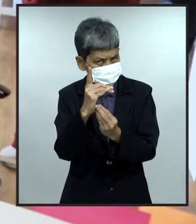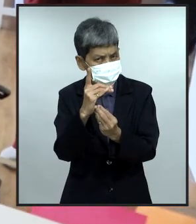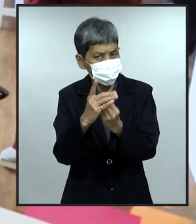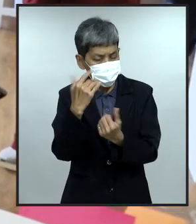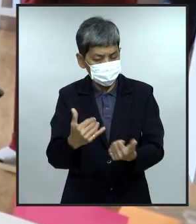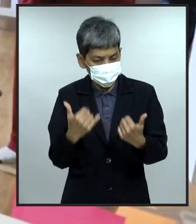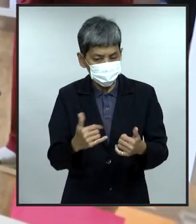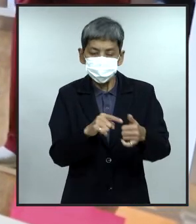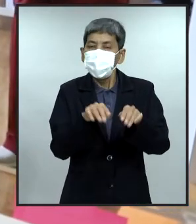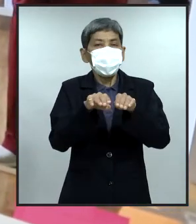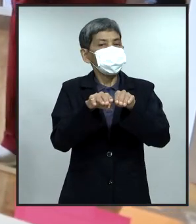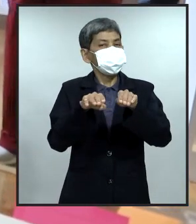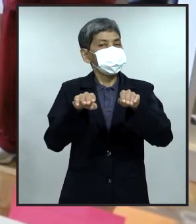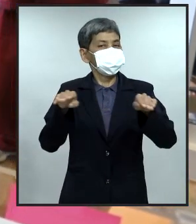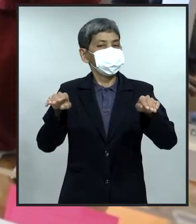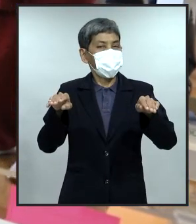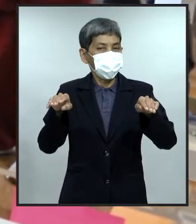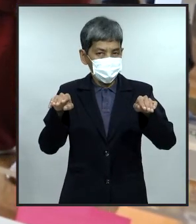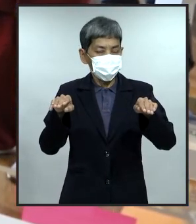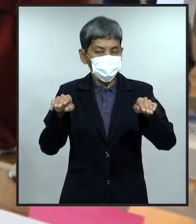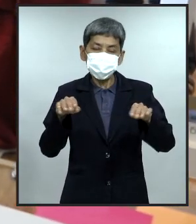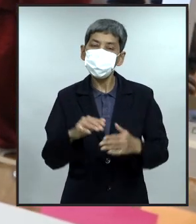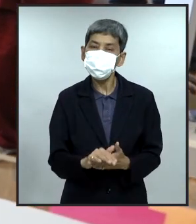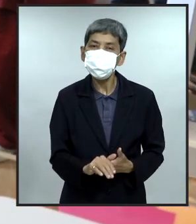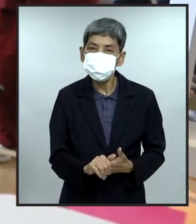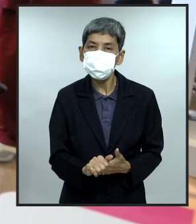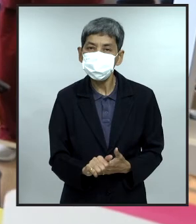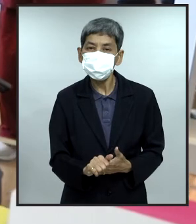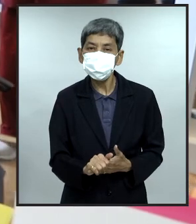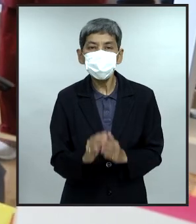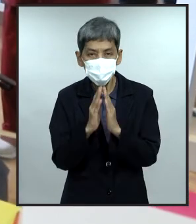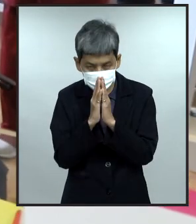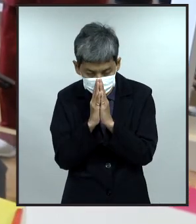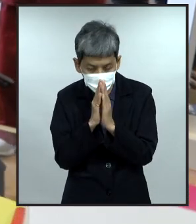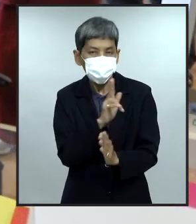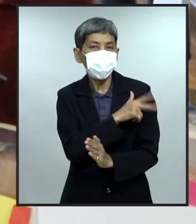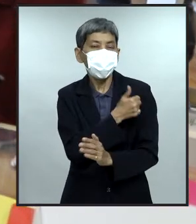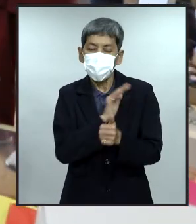การตอนนี้ก็ยังคงที่ดี ครับขอบคุณหมอมากนะฮะที่ช่วยดู